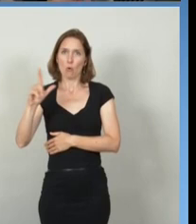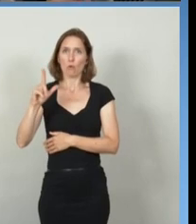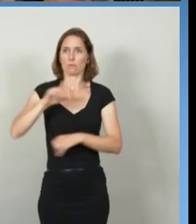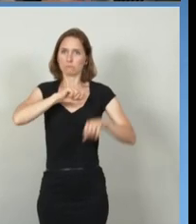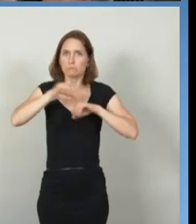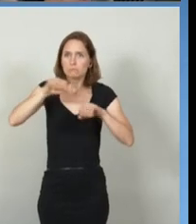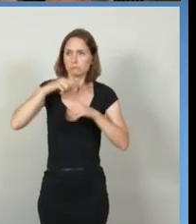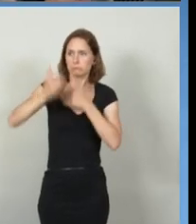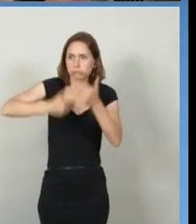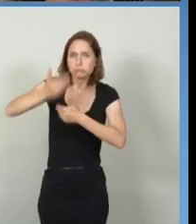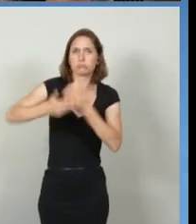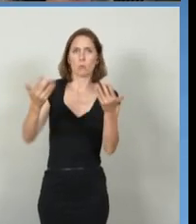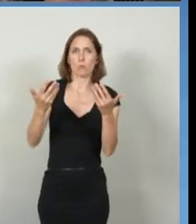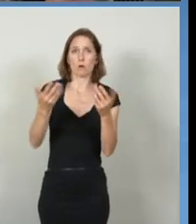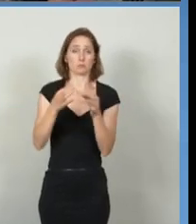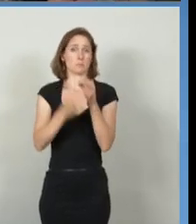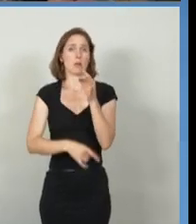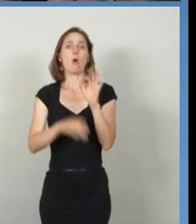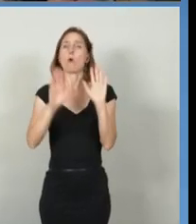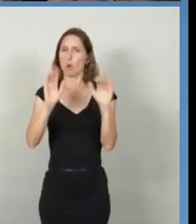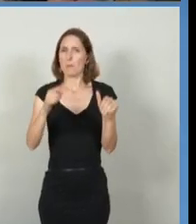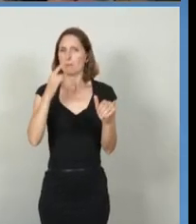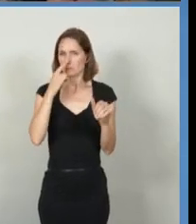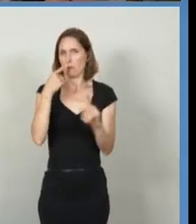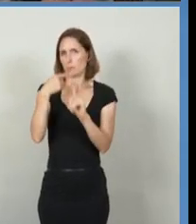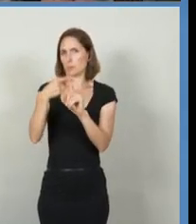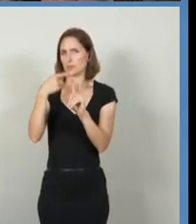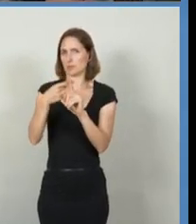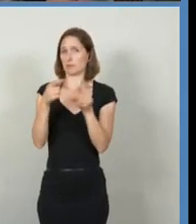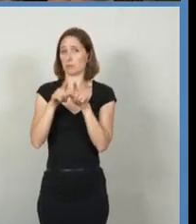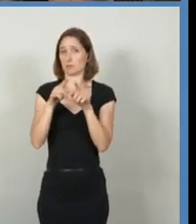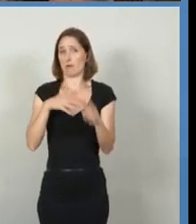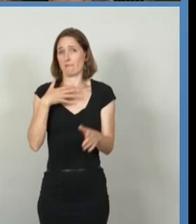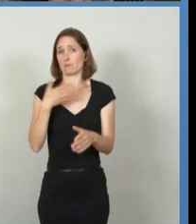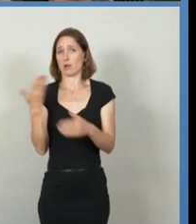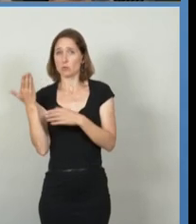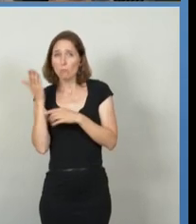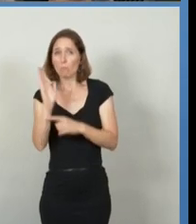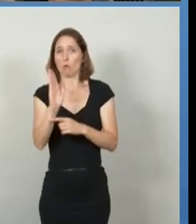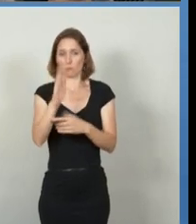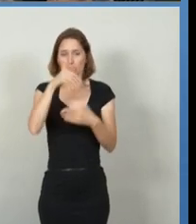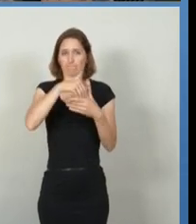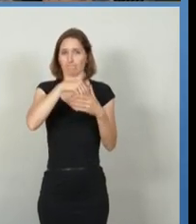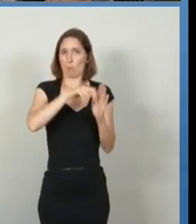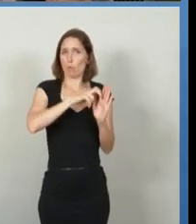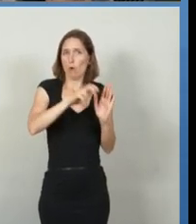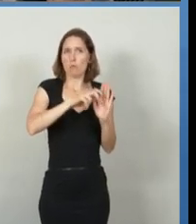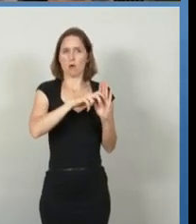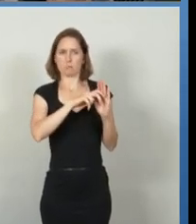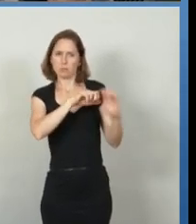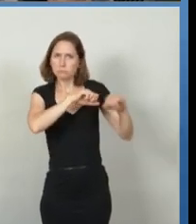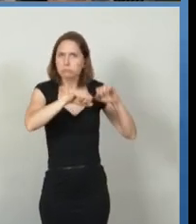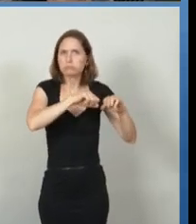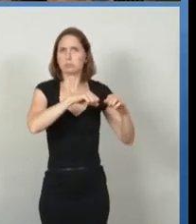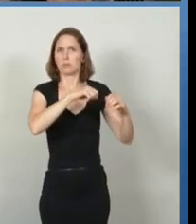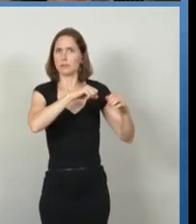et surtout qui permet de mettre en perspective de nombreuses dynamiques qui souhaitent effectivement être